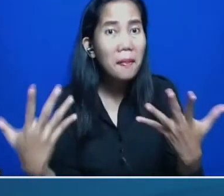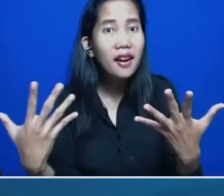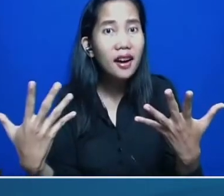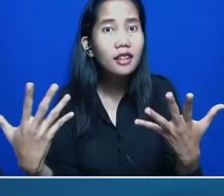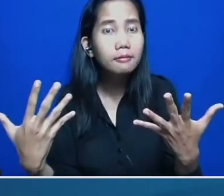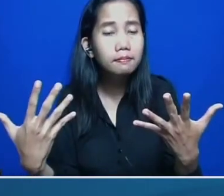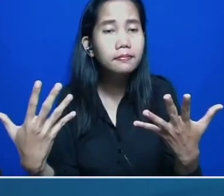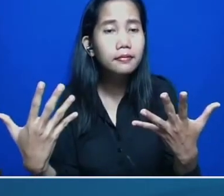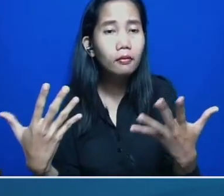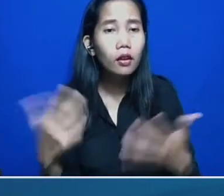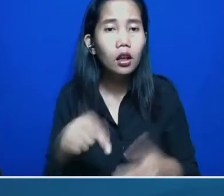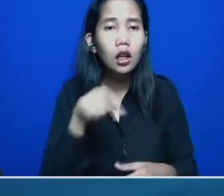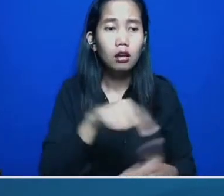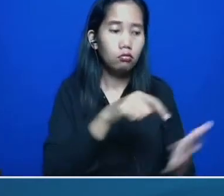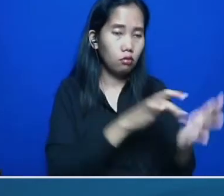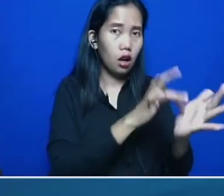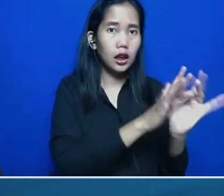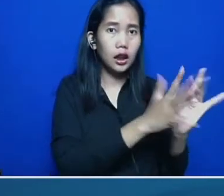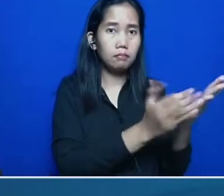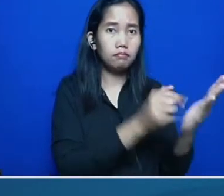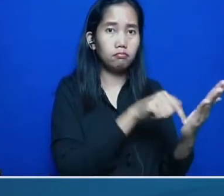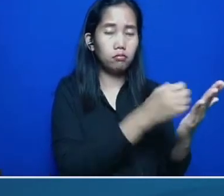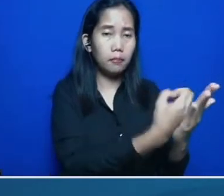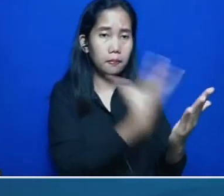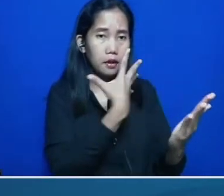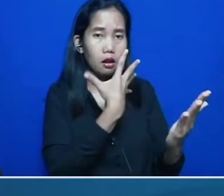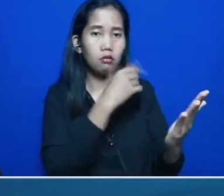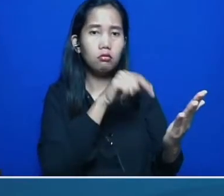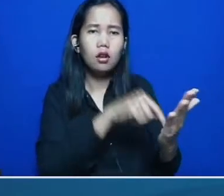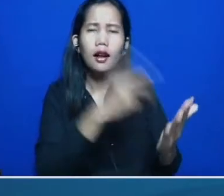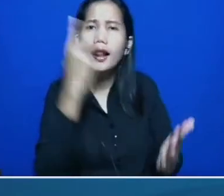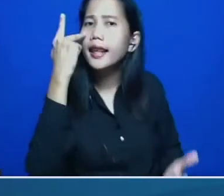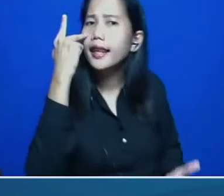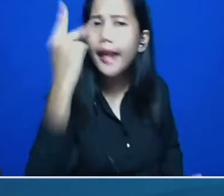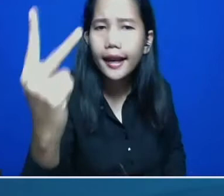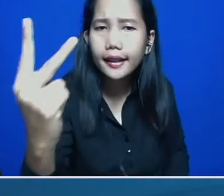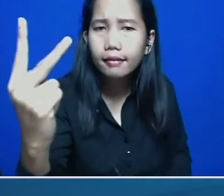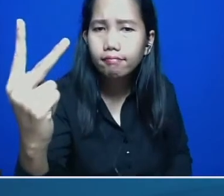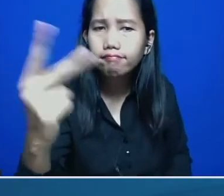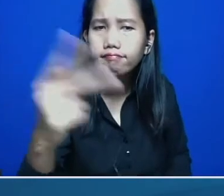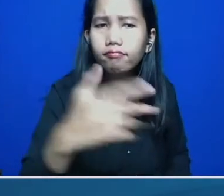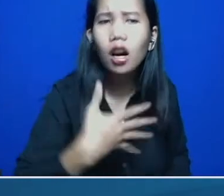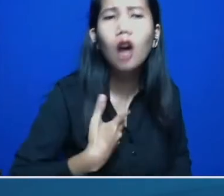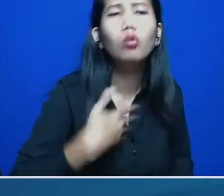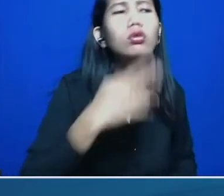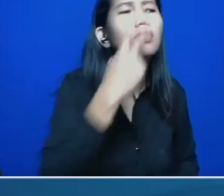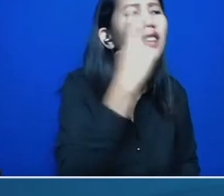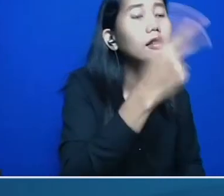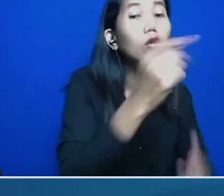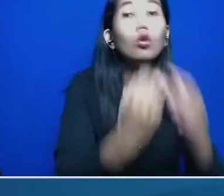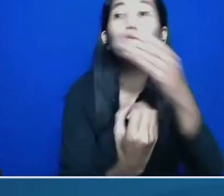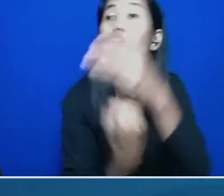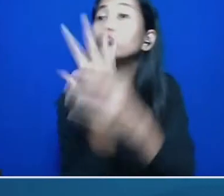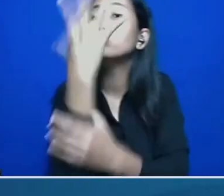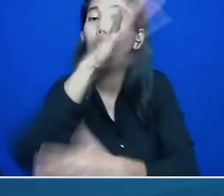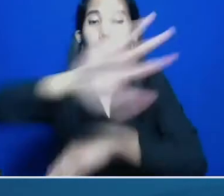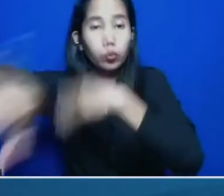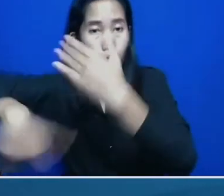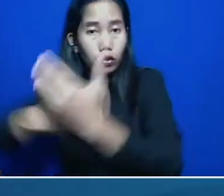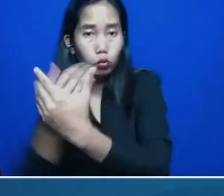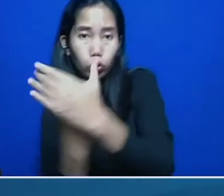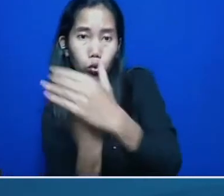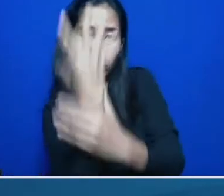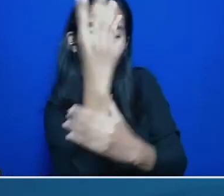Bagaimana Tuhan memberikan makanan yang pertama kepada manusia Lihatlah kata tukang aku